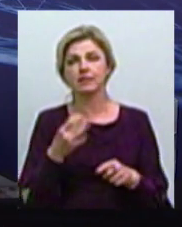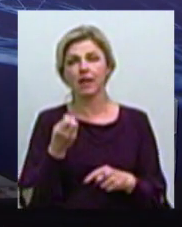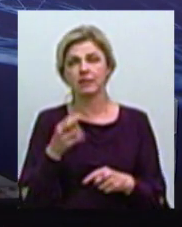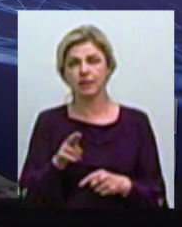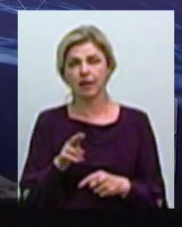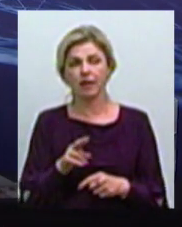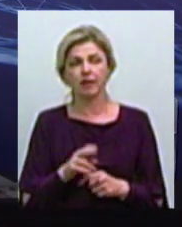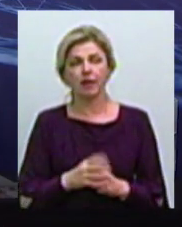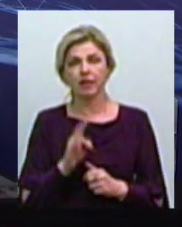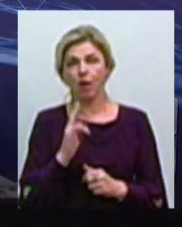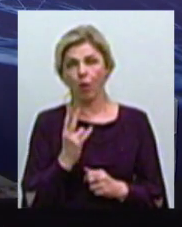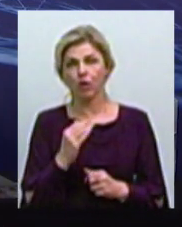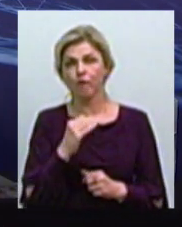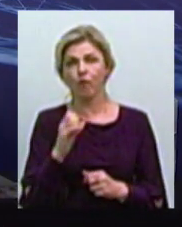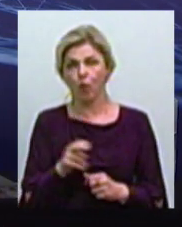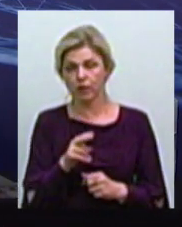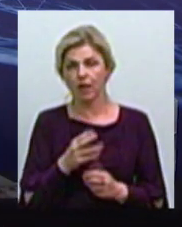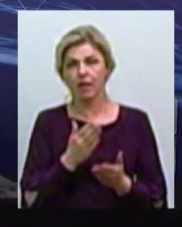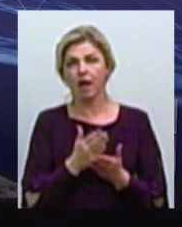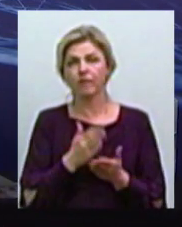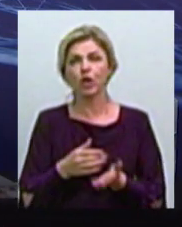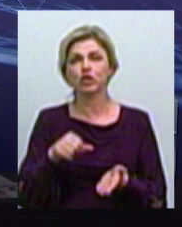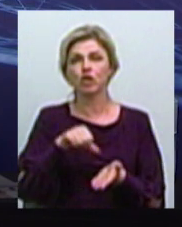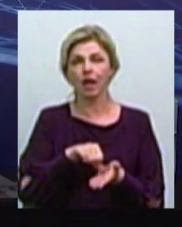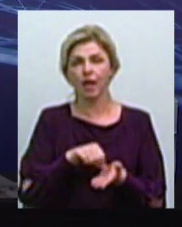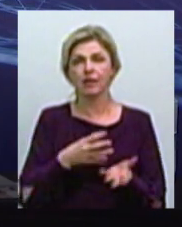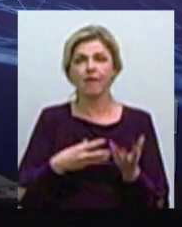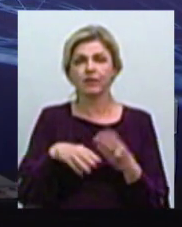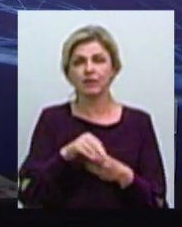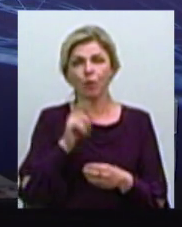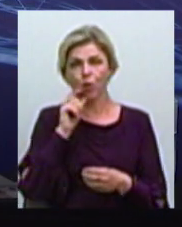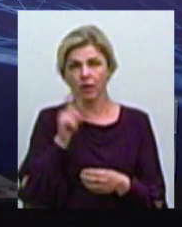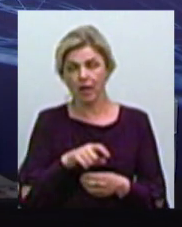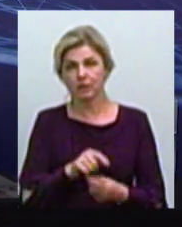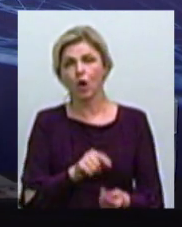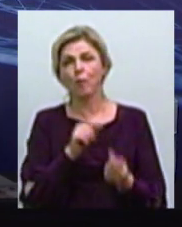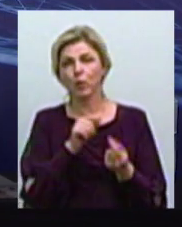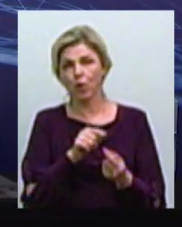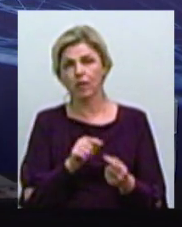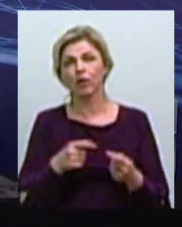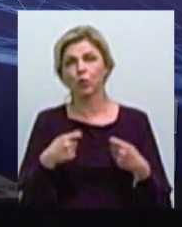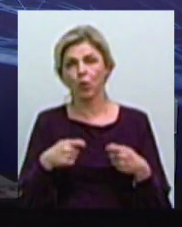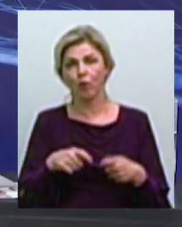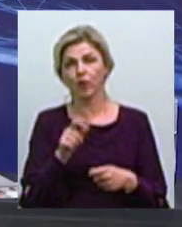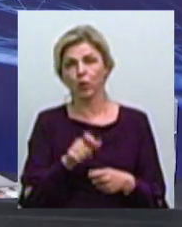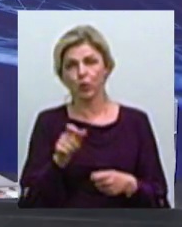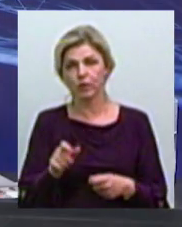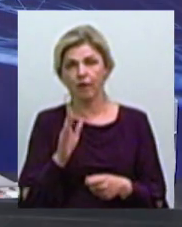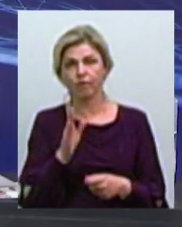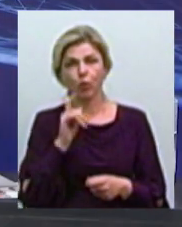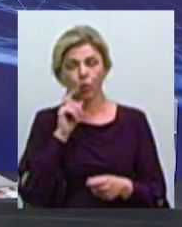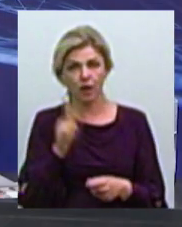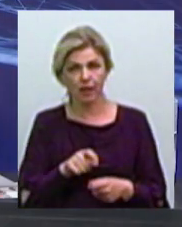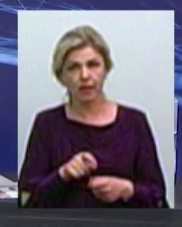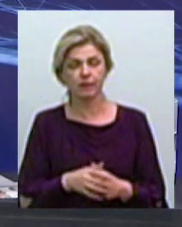фонд «Любисток», является членом всеукраинской коалиции по противодействию торговле людьми в Украине, и